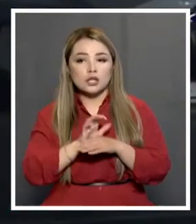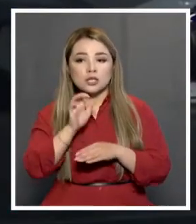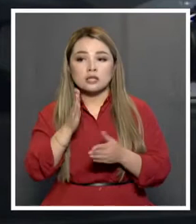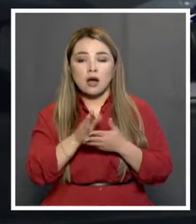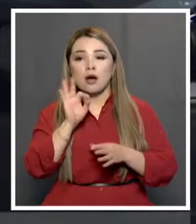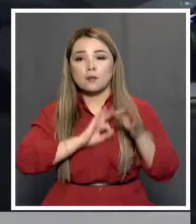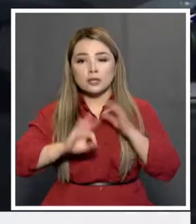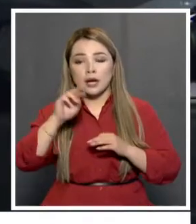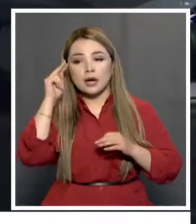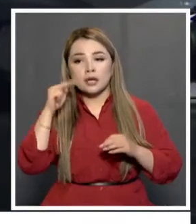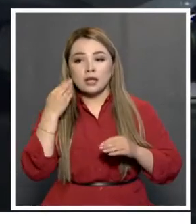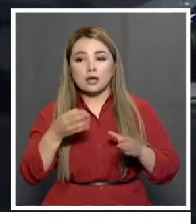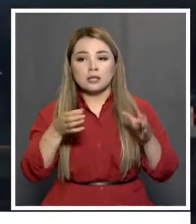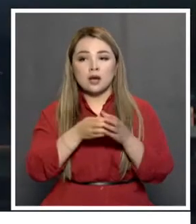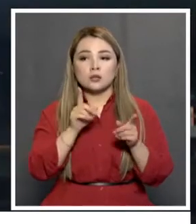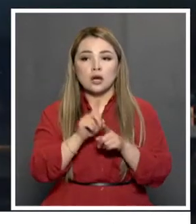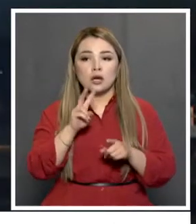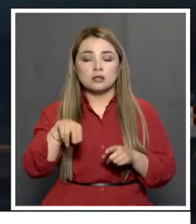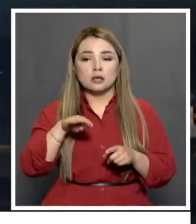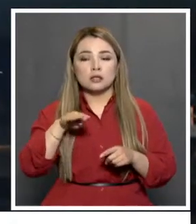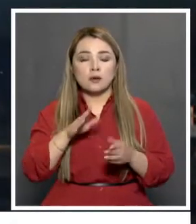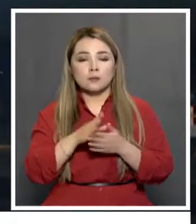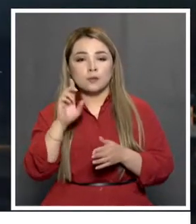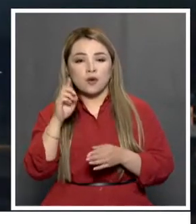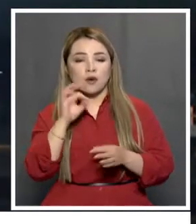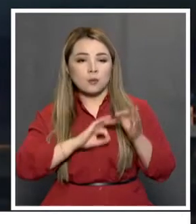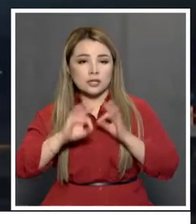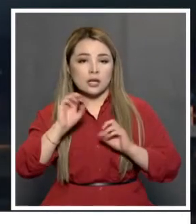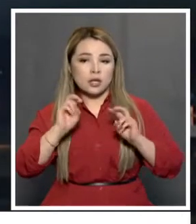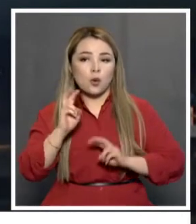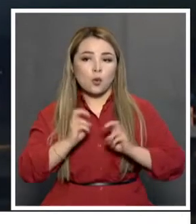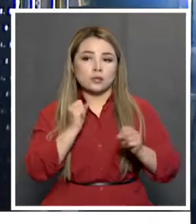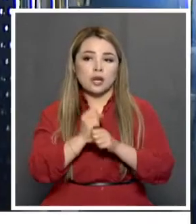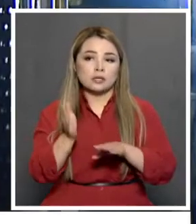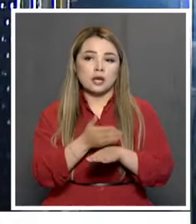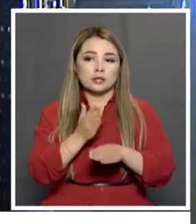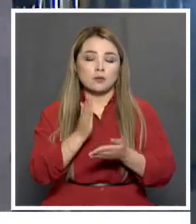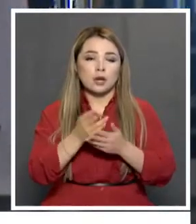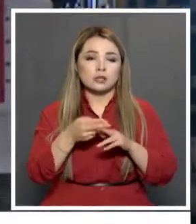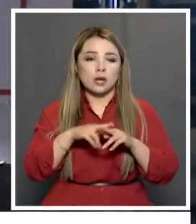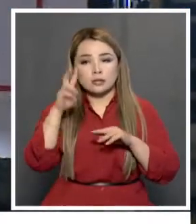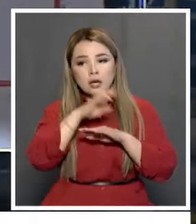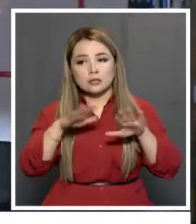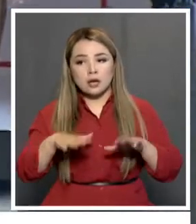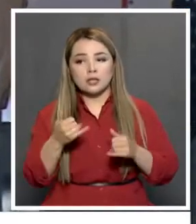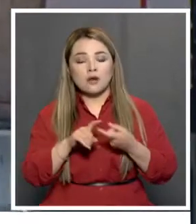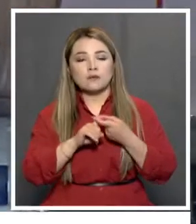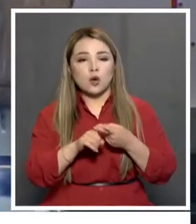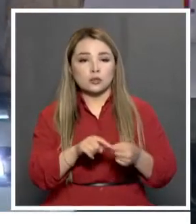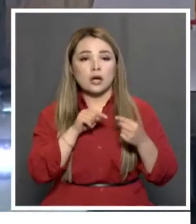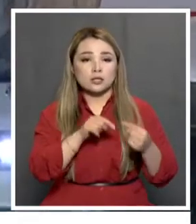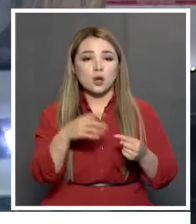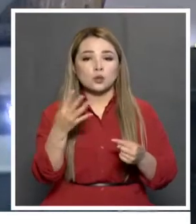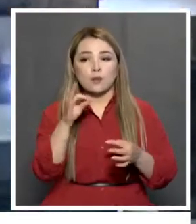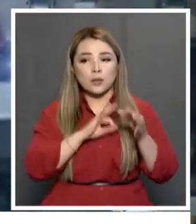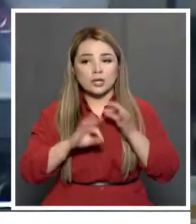Препаратты қытайлық Sinovac Biotech Ltd. биофармацевтика компаниясы өндірген. Бұл елімізде вирусқа қарсы қолданылатын төртінші